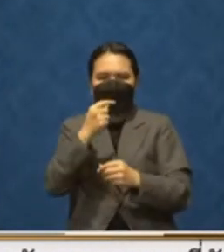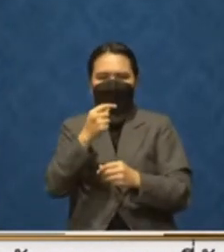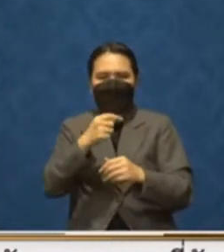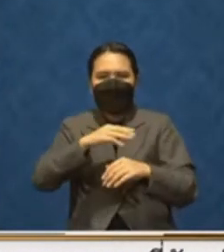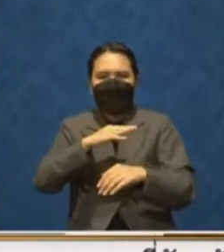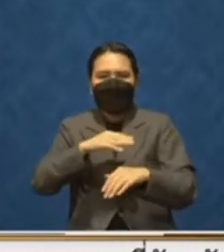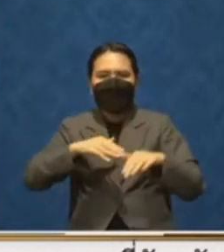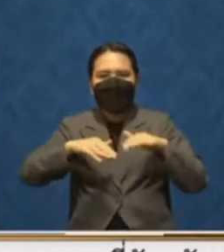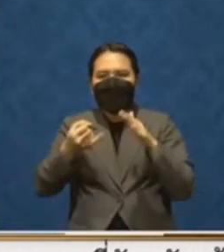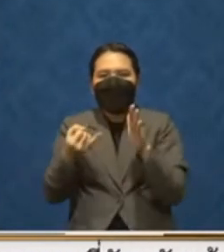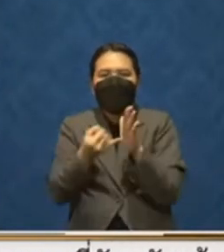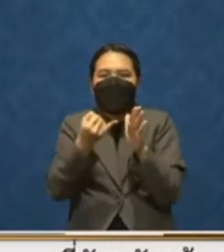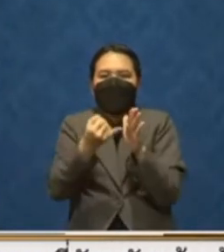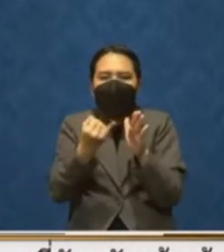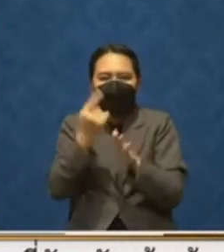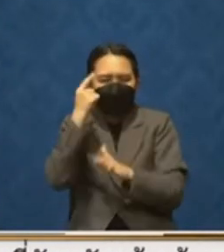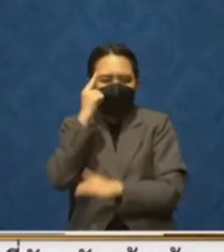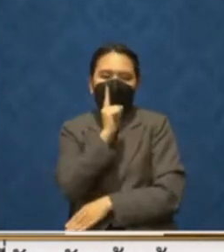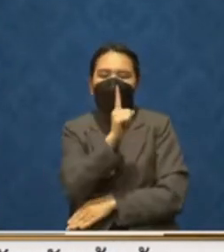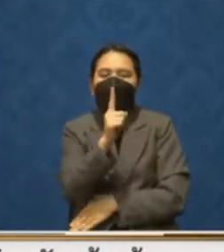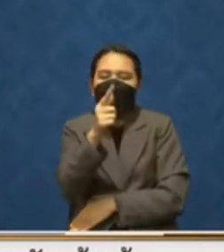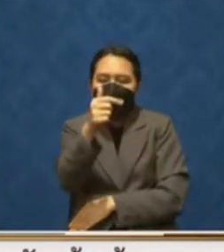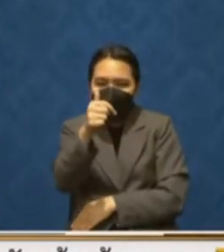ติดติ้งคนอื่นได้หมดอ่ะนะ